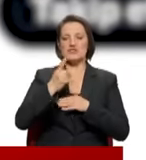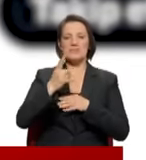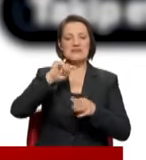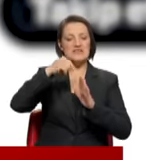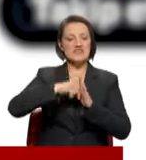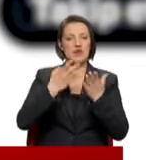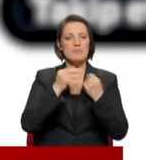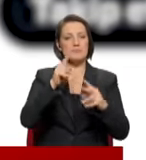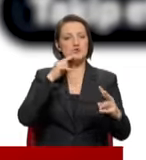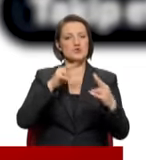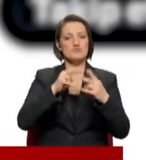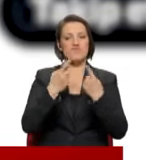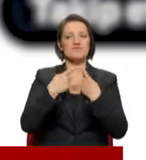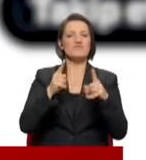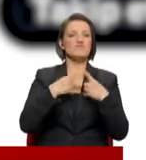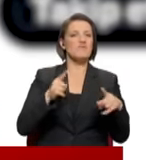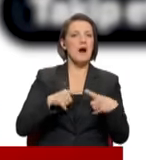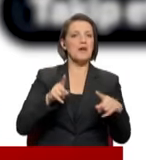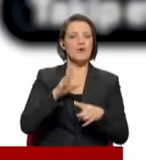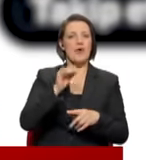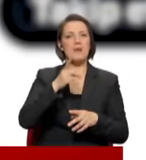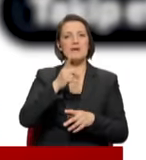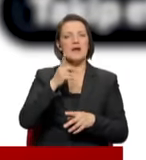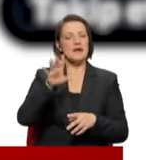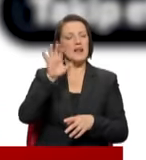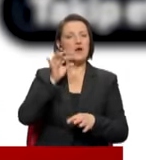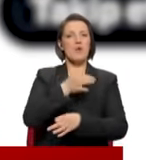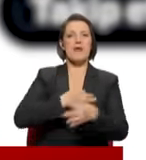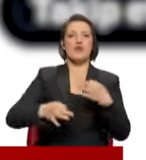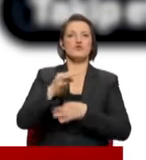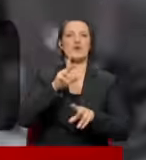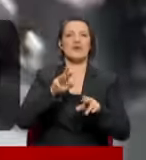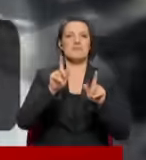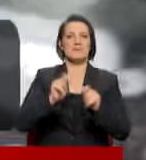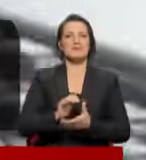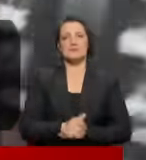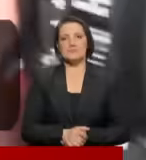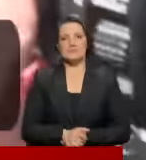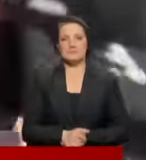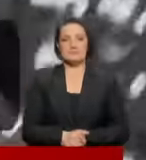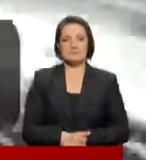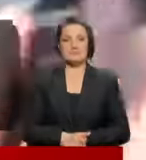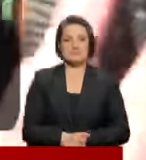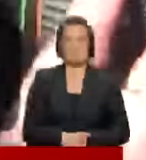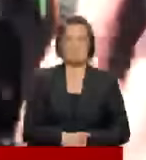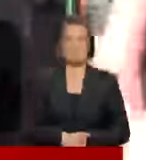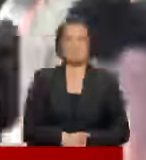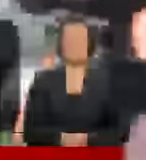içeriği bulunmayan bu görüşme farklı sayıklarla partimize yönelik bir algı operasyonuna dönüştürülmüştür.